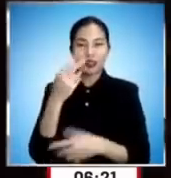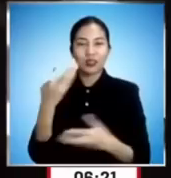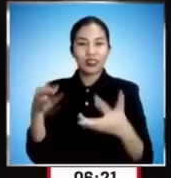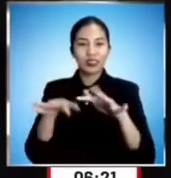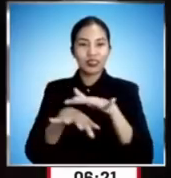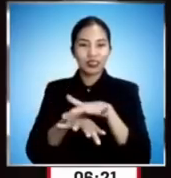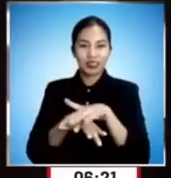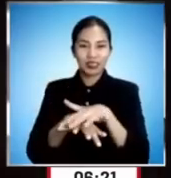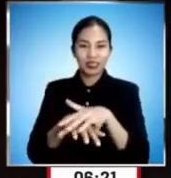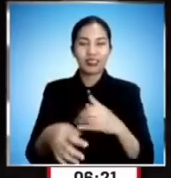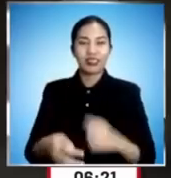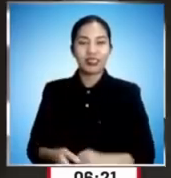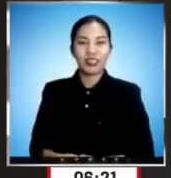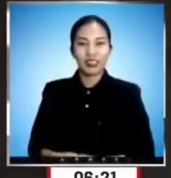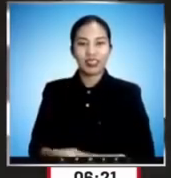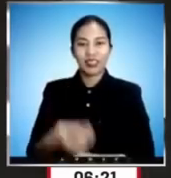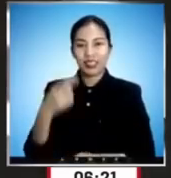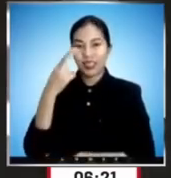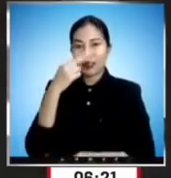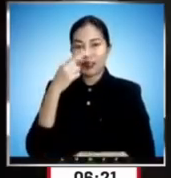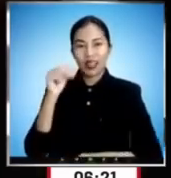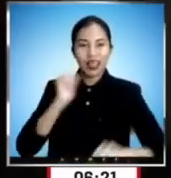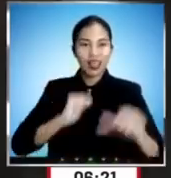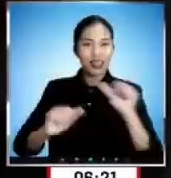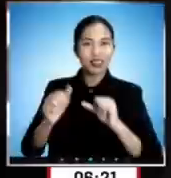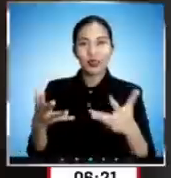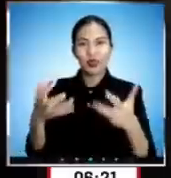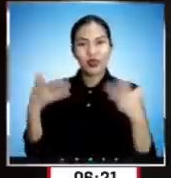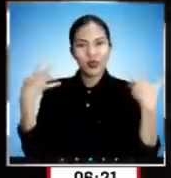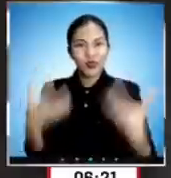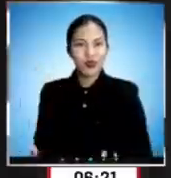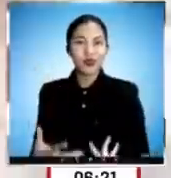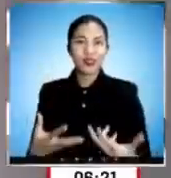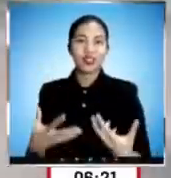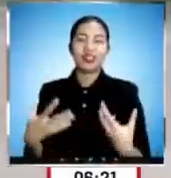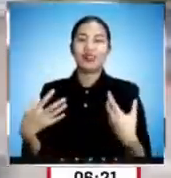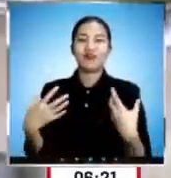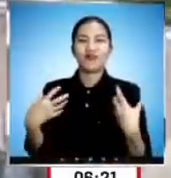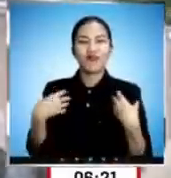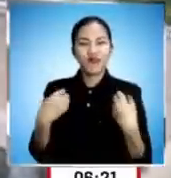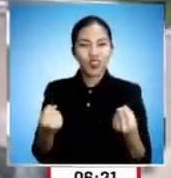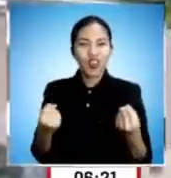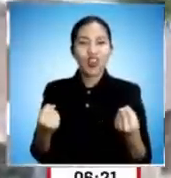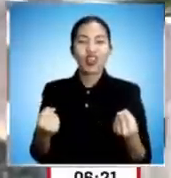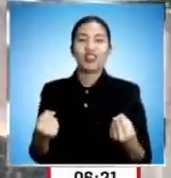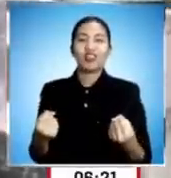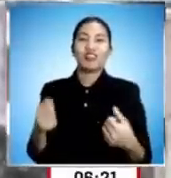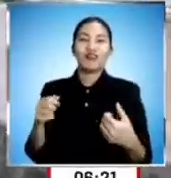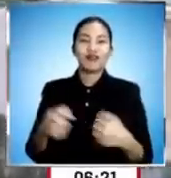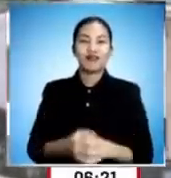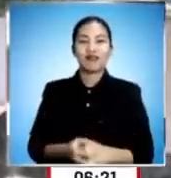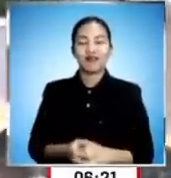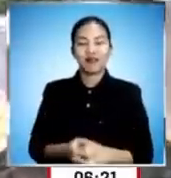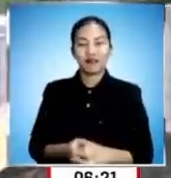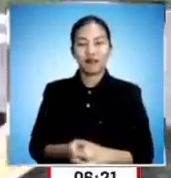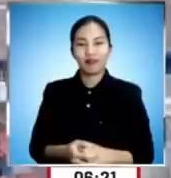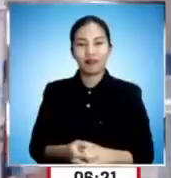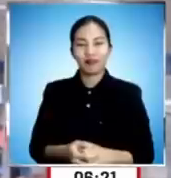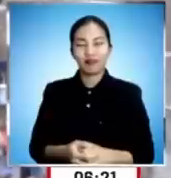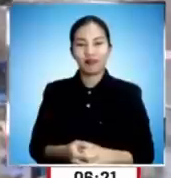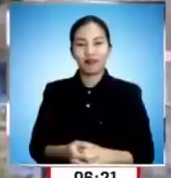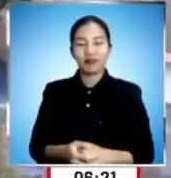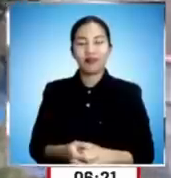and acting. Gusto kong acting heavy lagi eh, yung iyakan talagang, yung magulo. Ang batuhan ng mga linya at intense scenes na